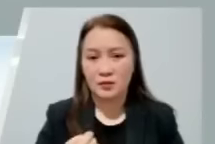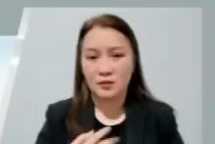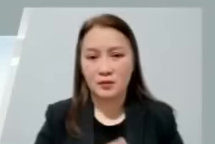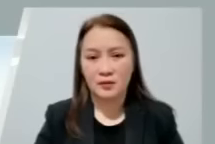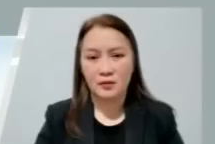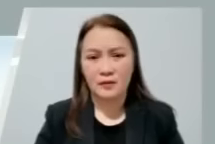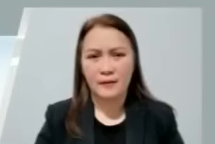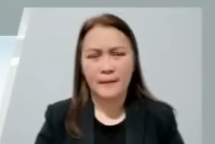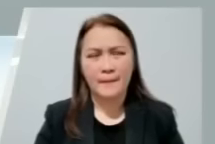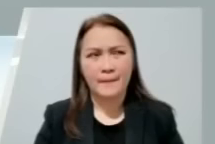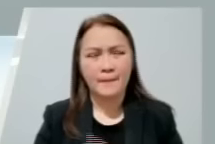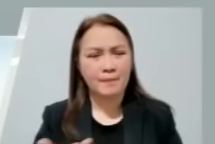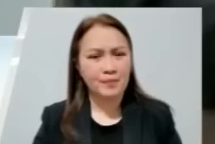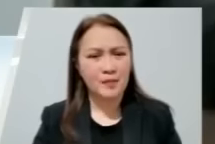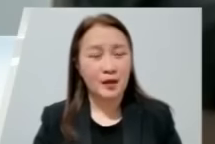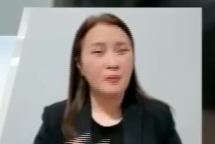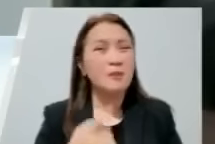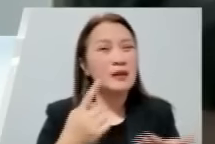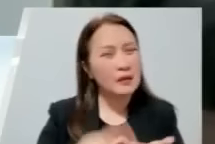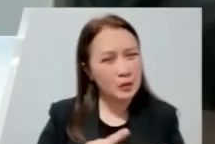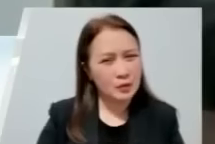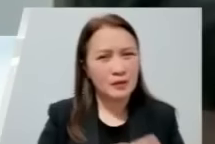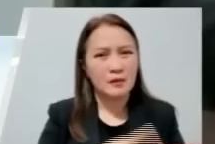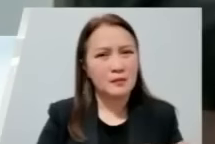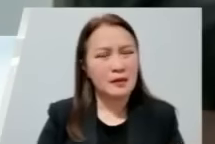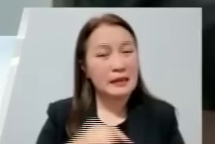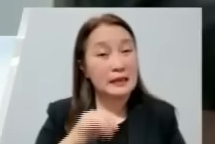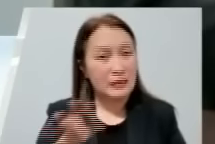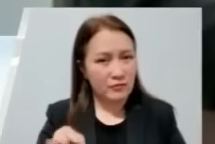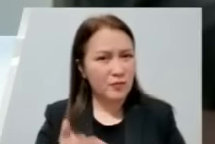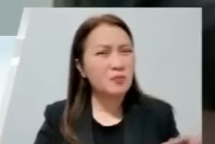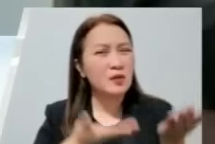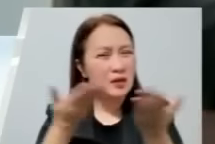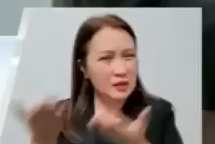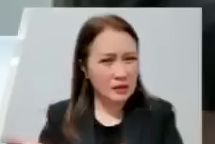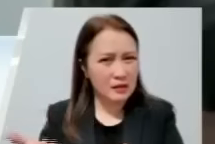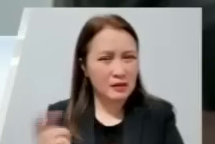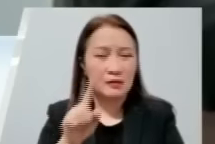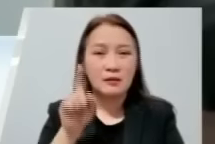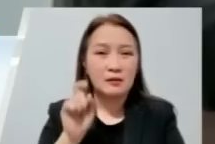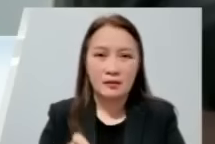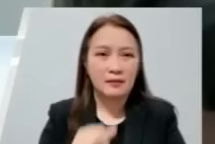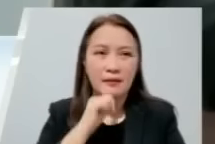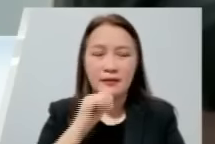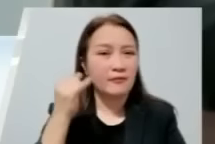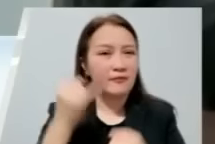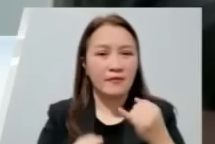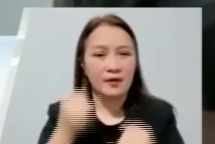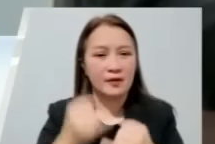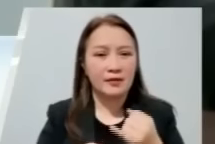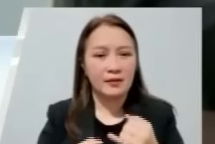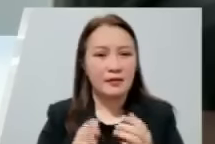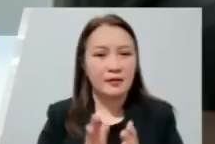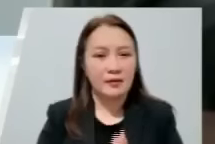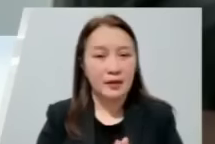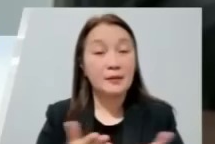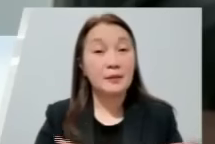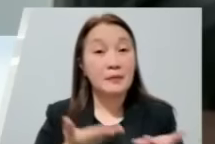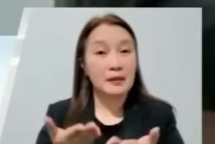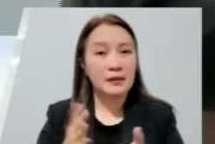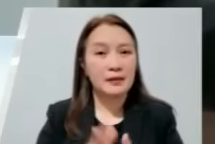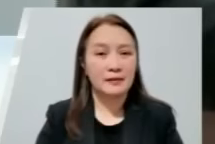ay pinag-uusapan tanga namin. Hindi pa yun ang final, final na aming magiging action.